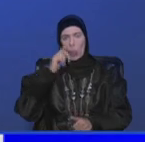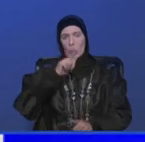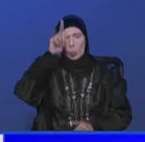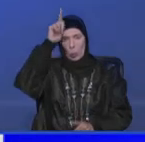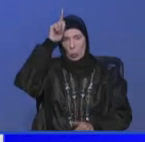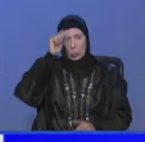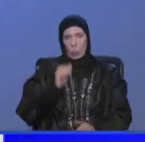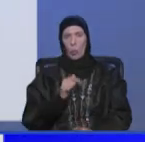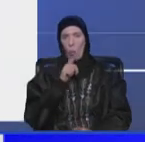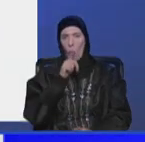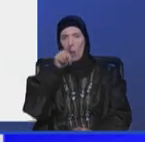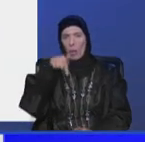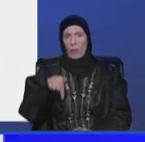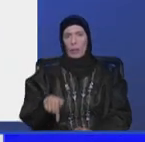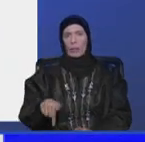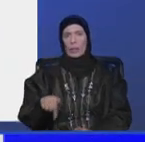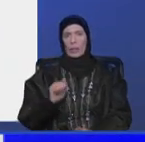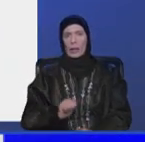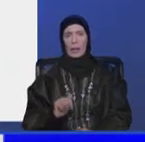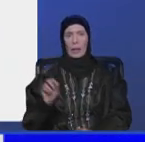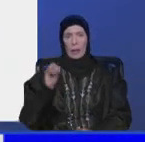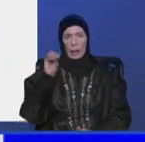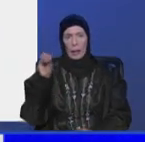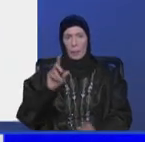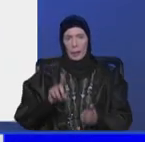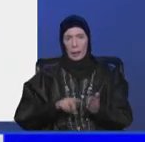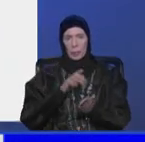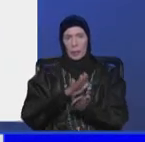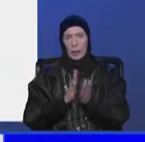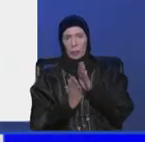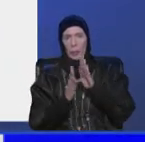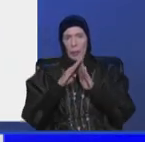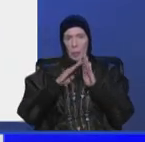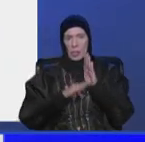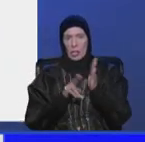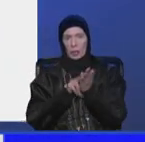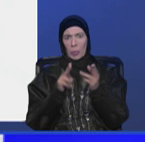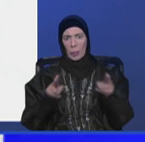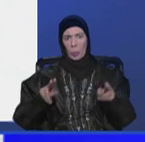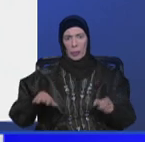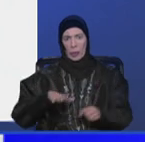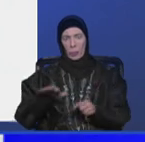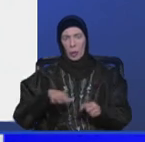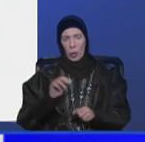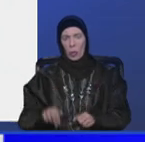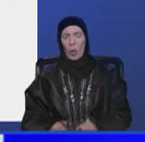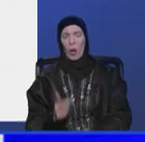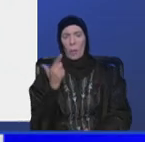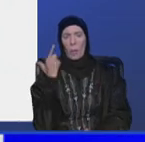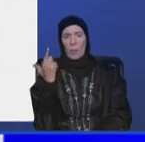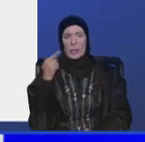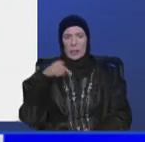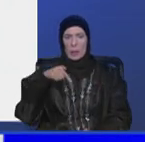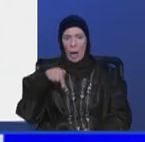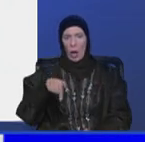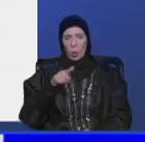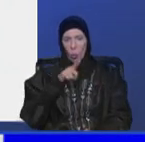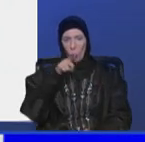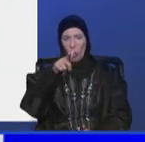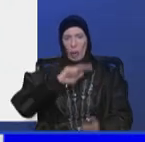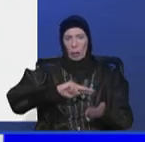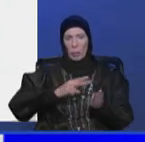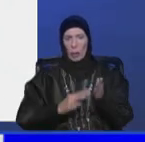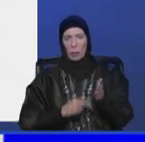والأردن. وأشارت الرئيس التنفيذي إلى أن الهيئة بدأت تطبيق برنامج الاعتماد الوطني منذ العام